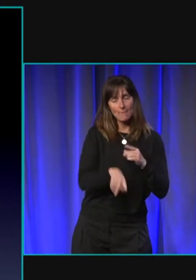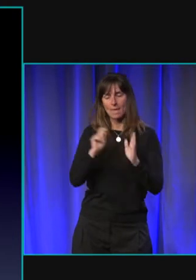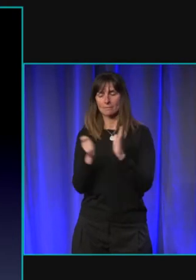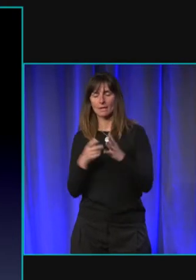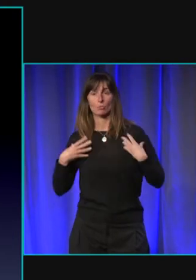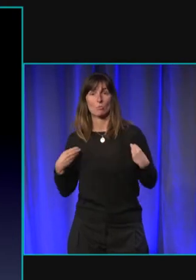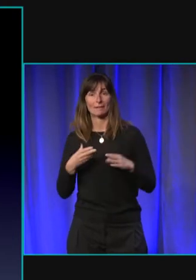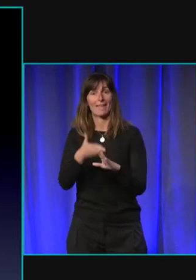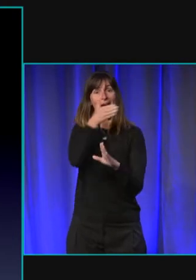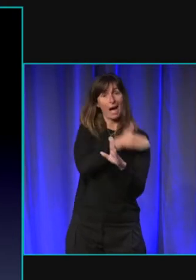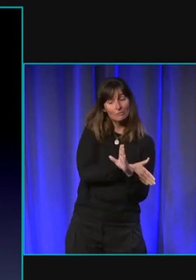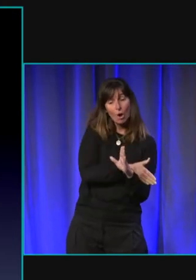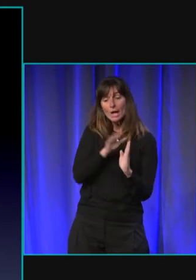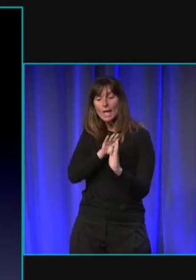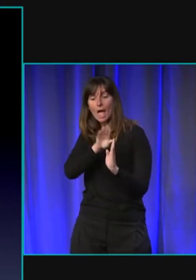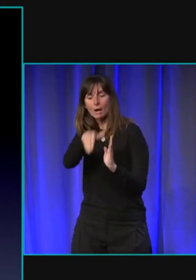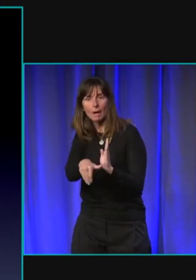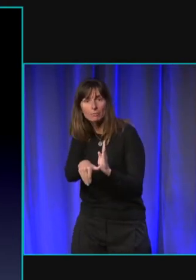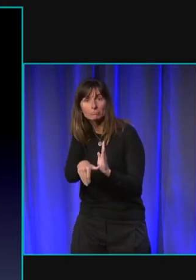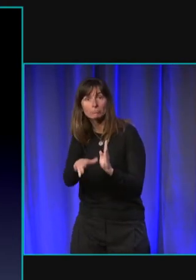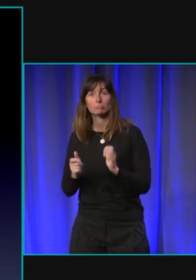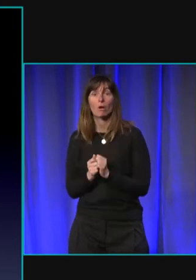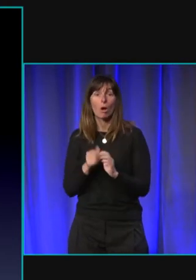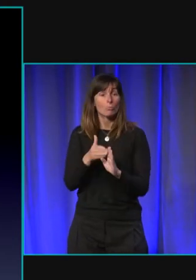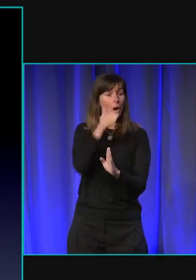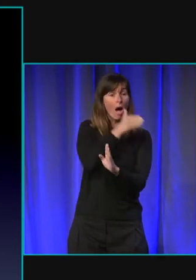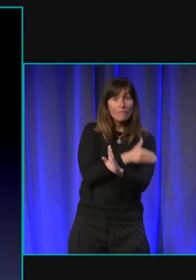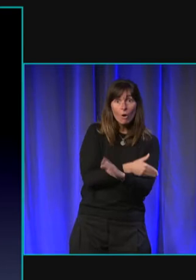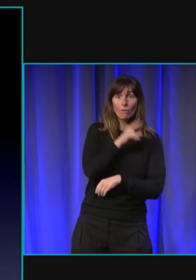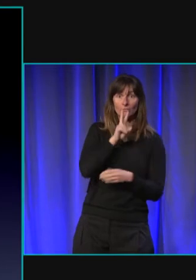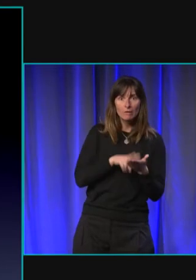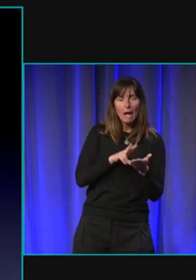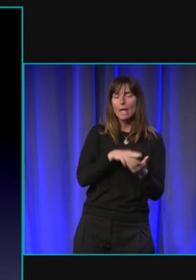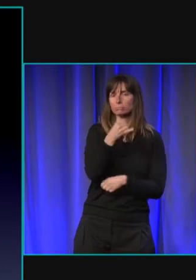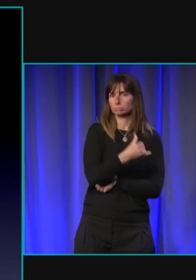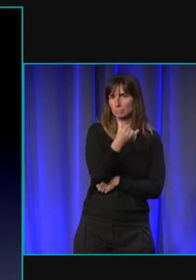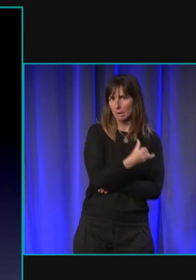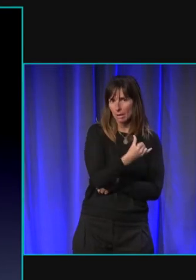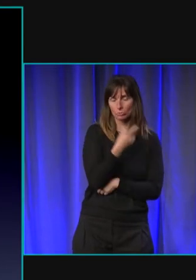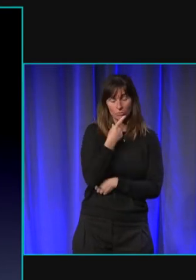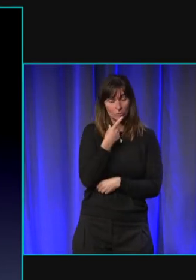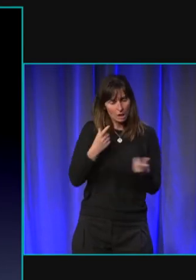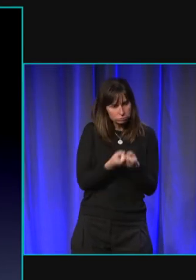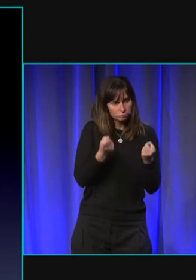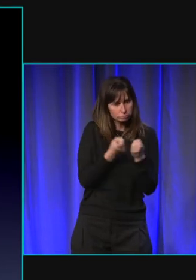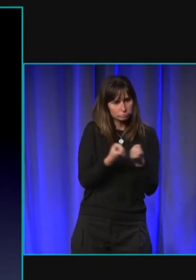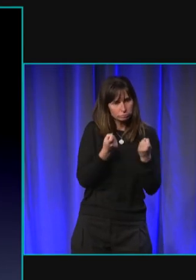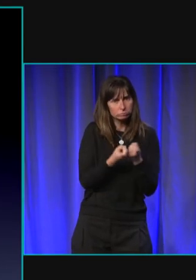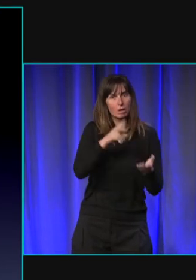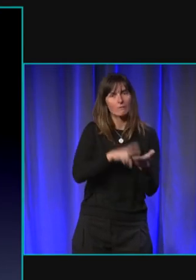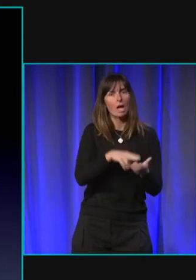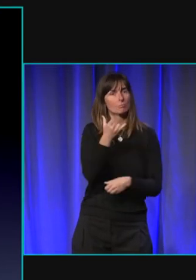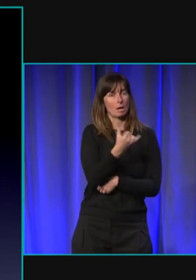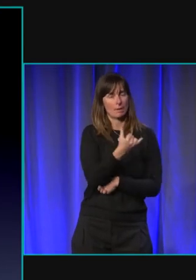forcément nécessaire puisque l'enfant prépubère a un métabolisme aérobie hyper développé. Donc, ce n'est pas la peine de le développer plus que ça. Par contre, au moment